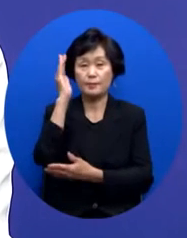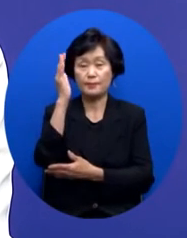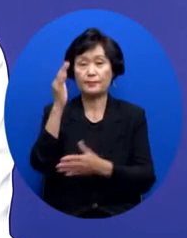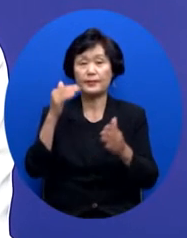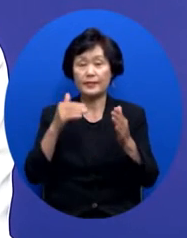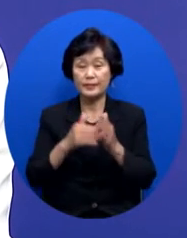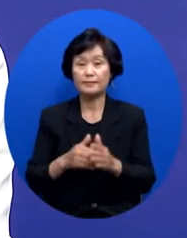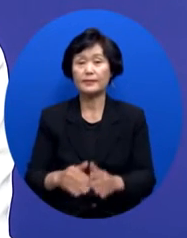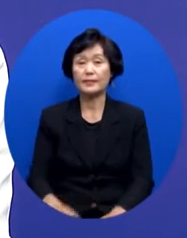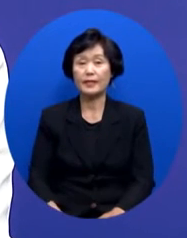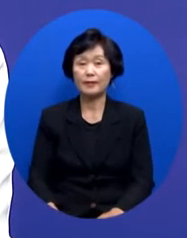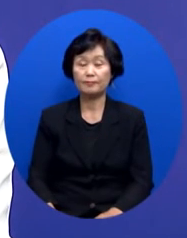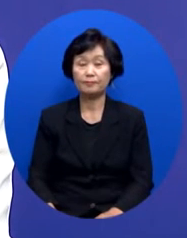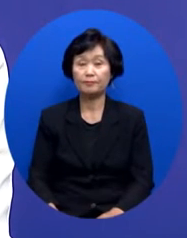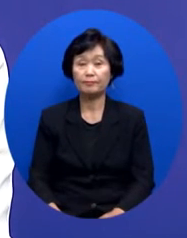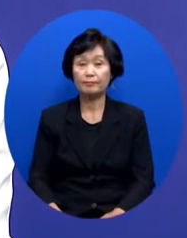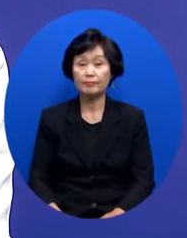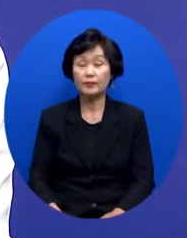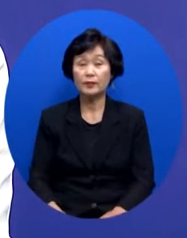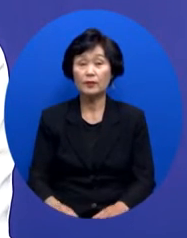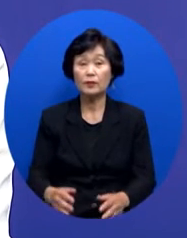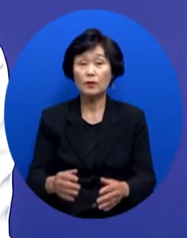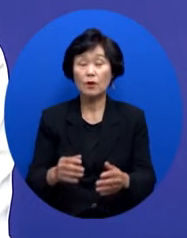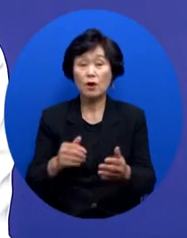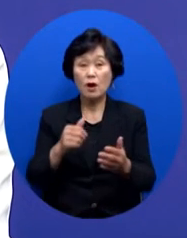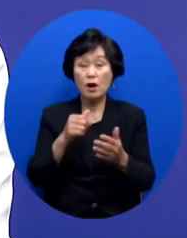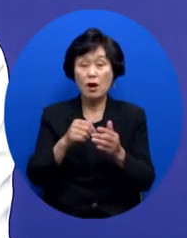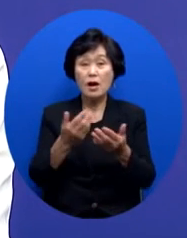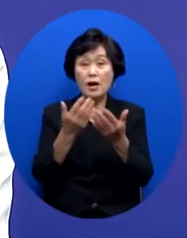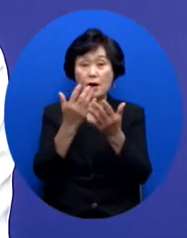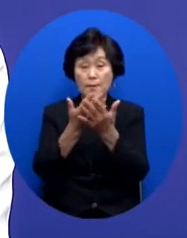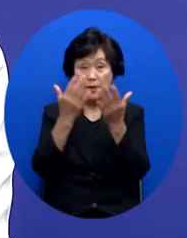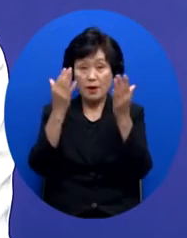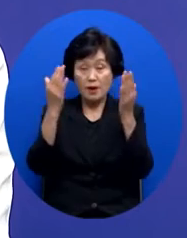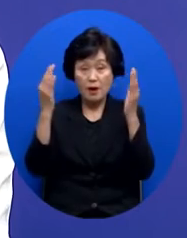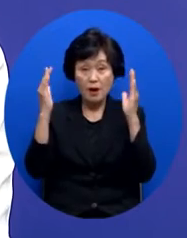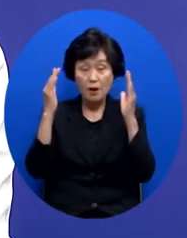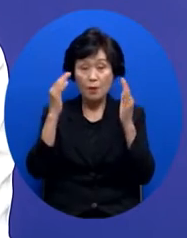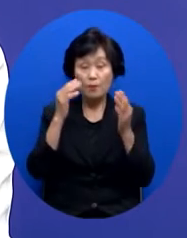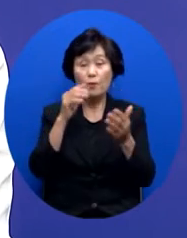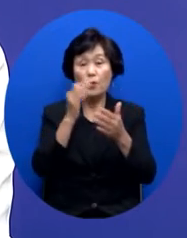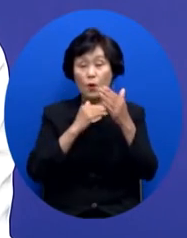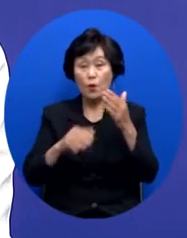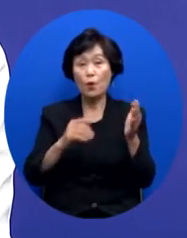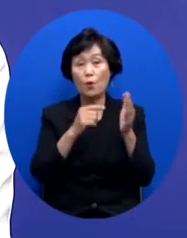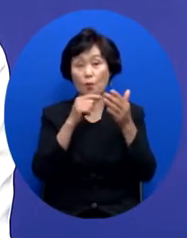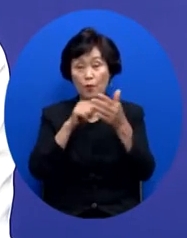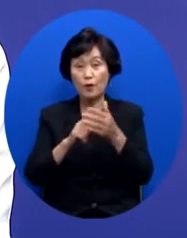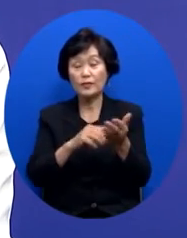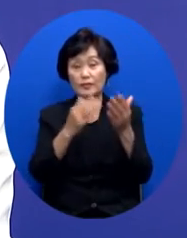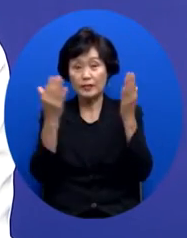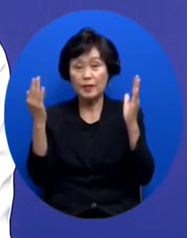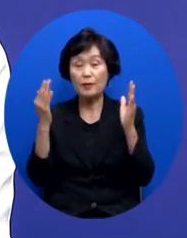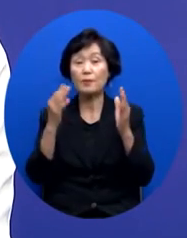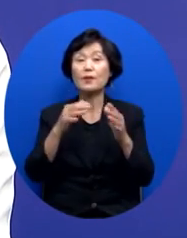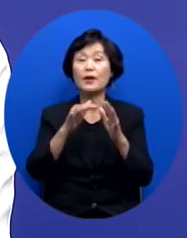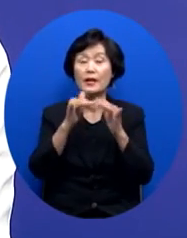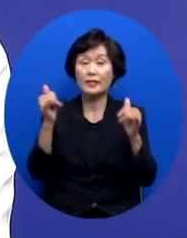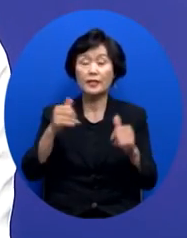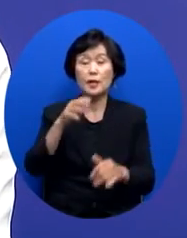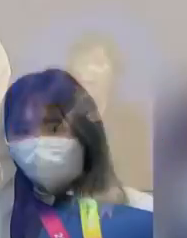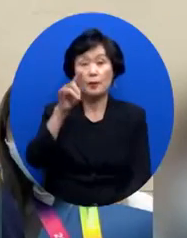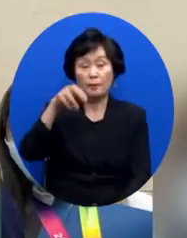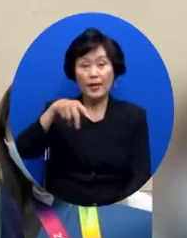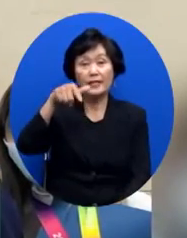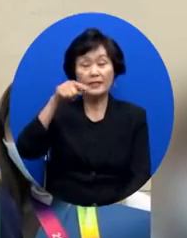월드 뷰티 페스티벌 작품 공모전에 참가한 백성 예술대학교 뷰티예술학부 재학생 6명이 전원 수상했습니다